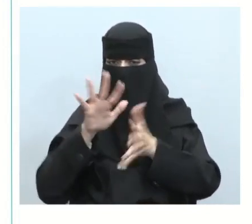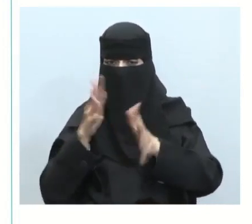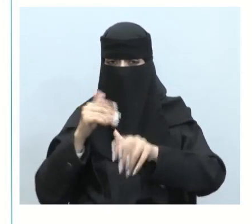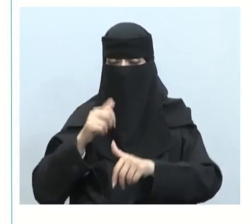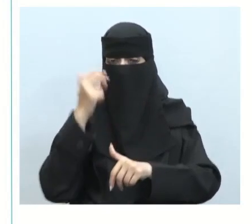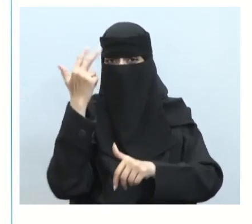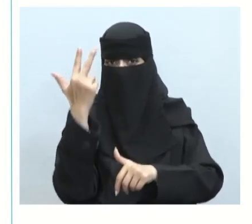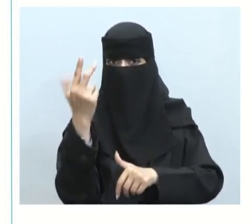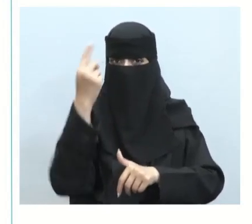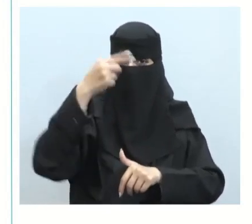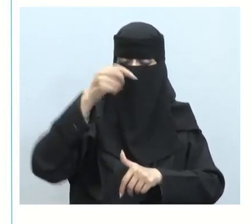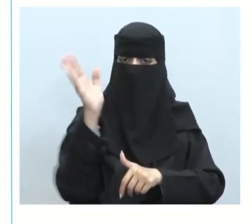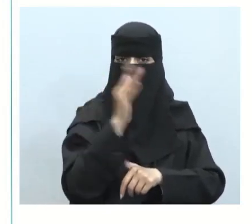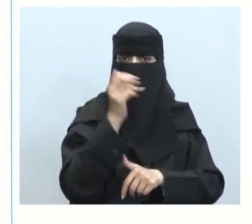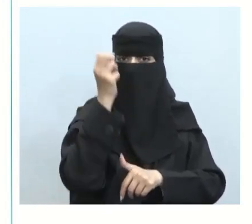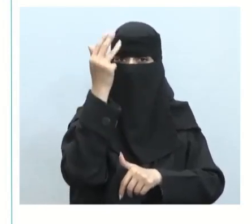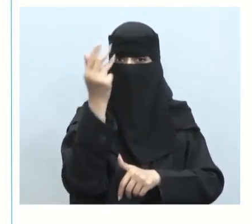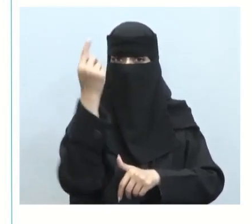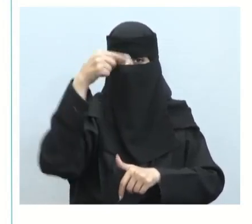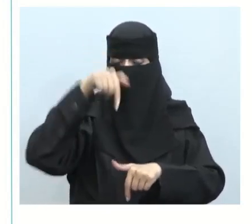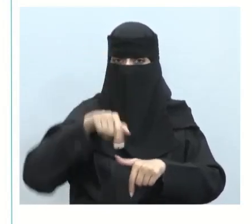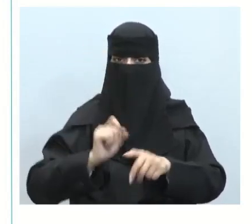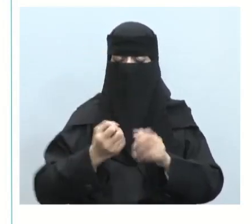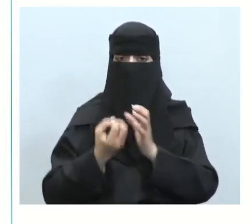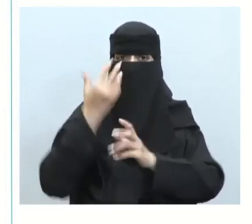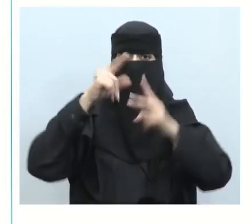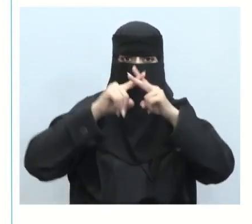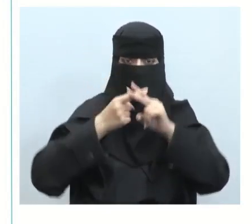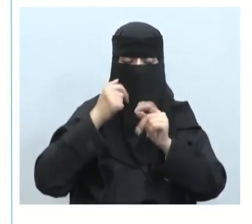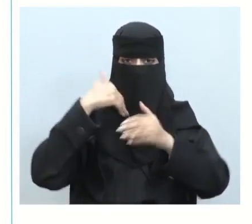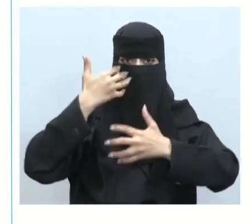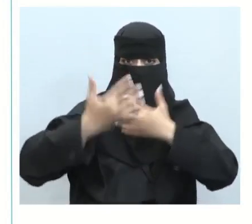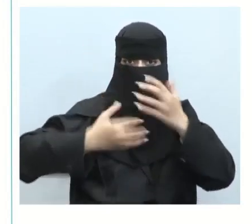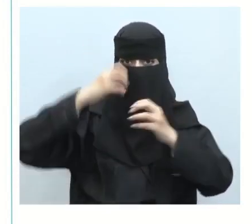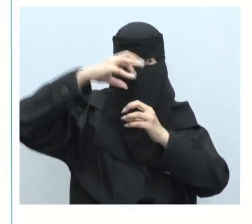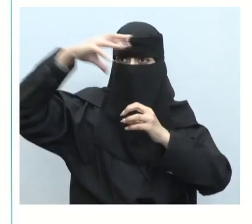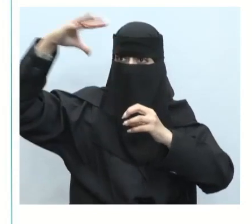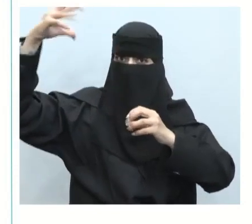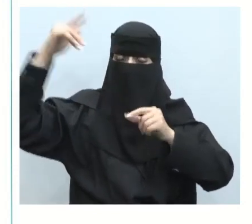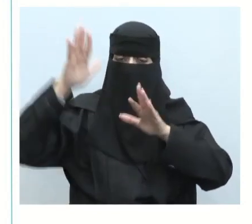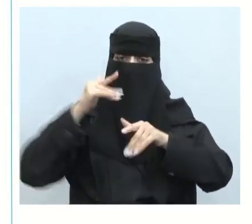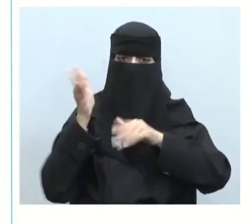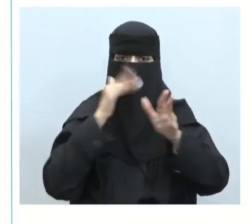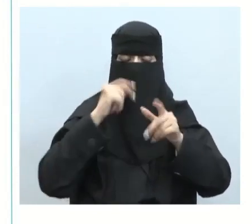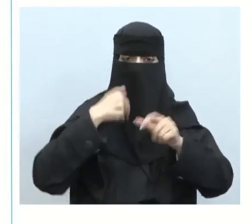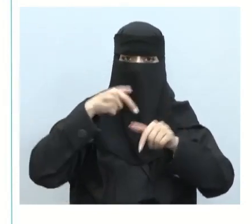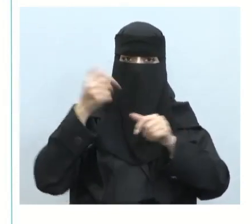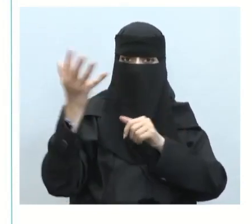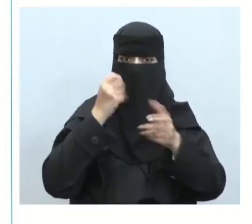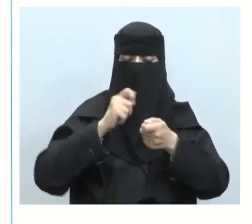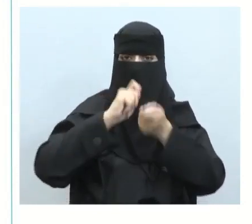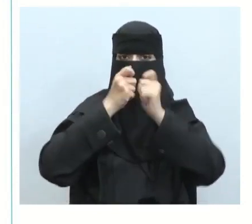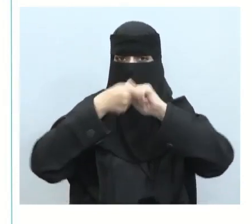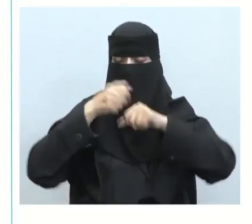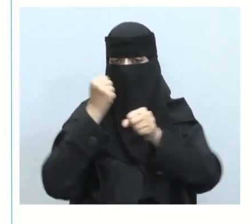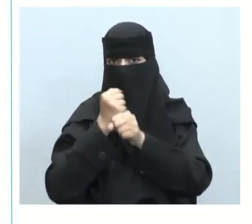والقرن التاس عشر الثوره الصناعيه على الطاقه البخاريه على الالات على انتاج الضخم اذا تحولنا